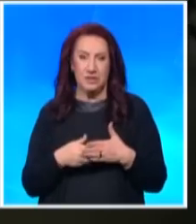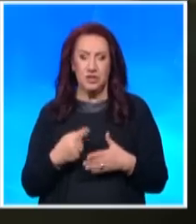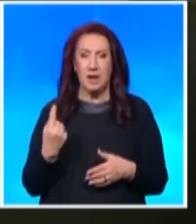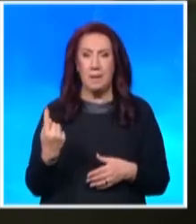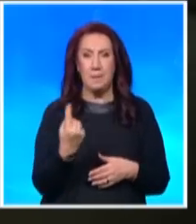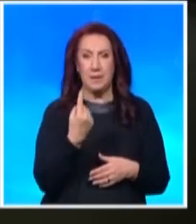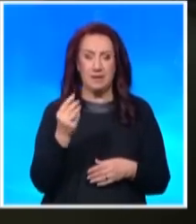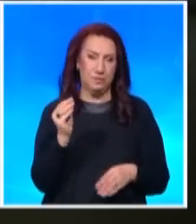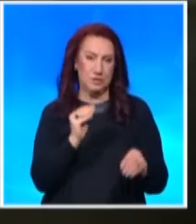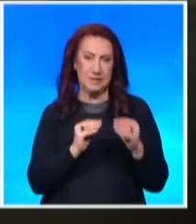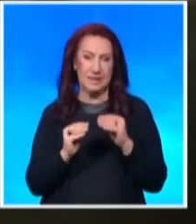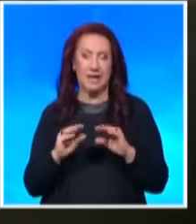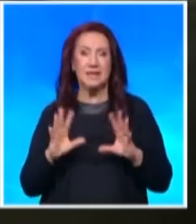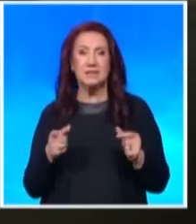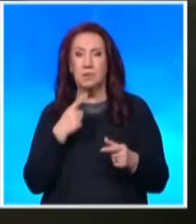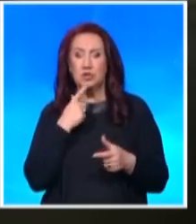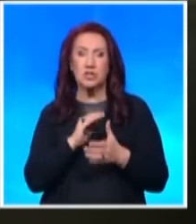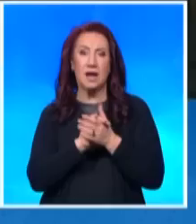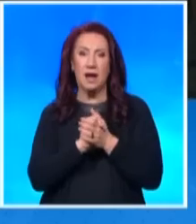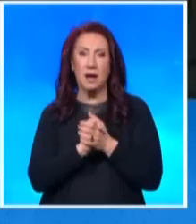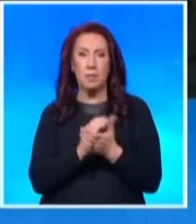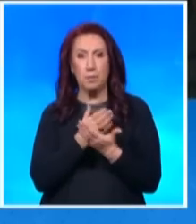служебен кабинет започна с поздрав към